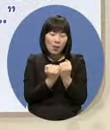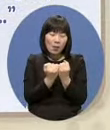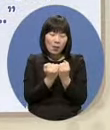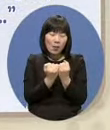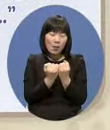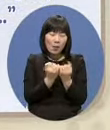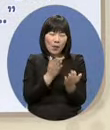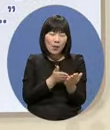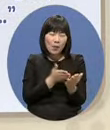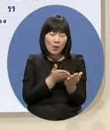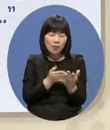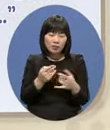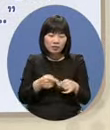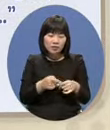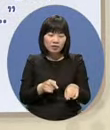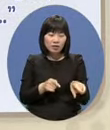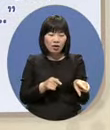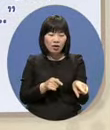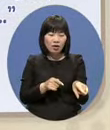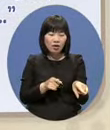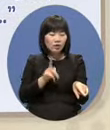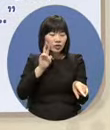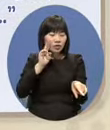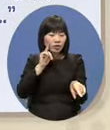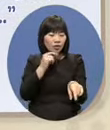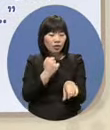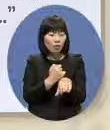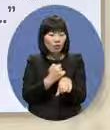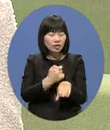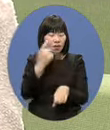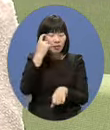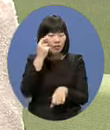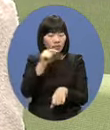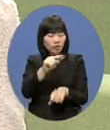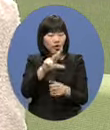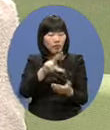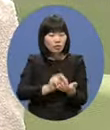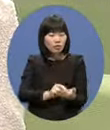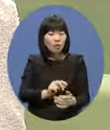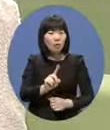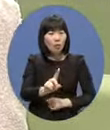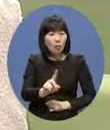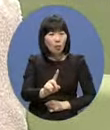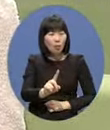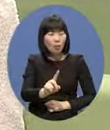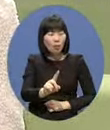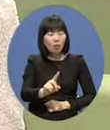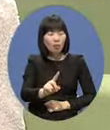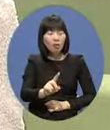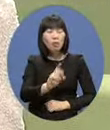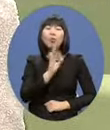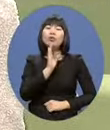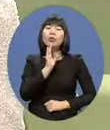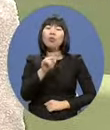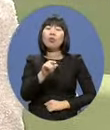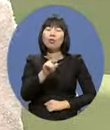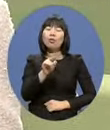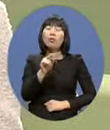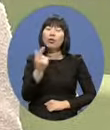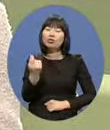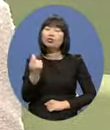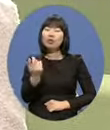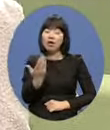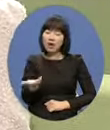그 되게 분석하는 거죠 네가 왜 틀렸나 말인 말이야 그 그러니까 너의 문제점은 좀 그래 그래 너 말도 일리가 있어